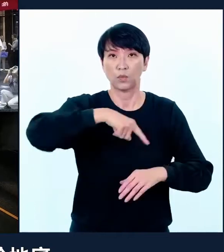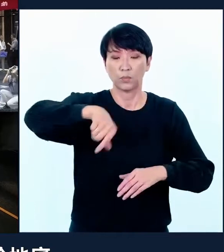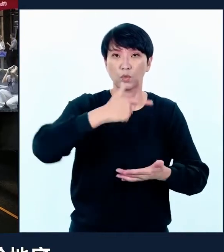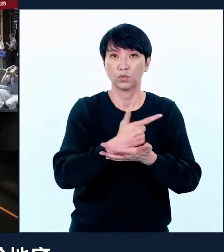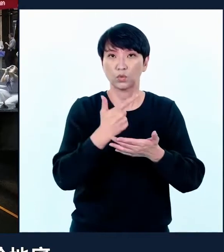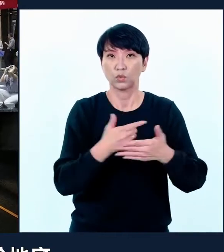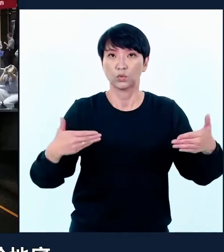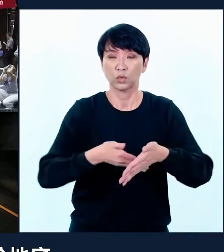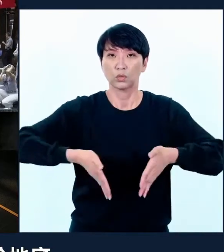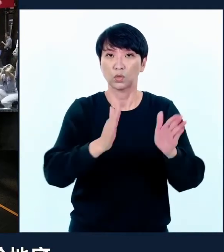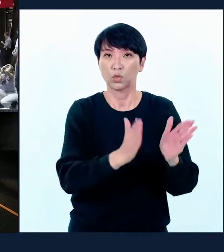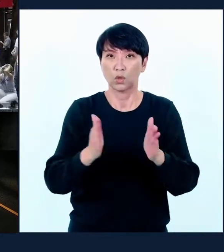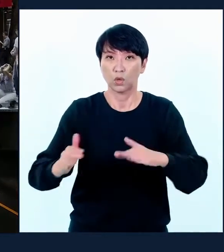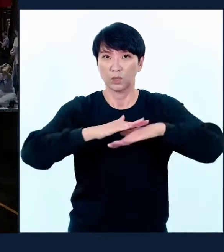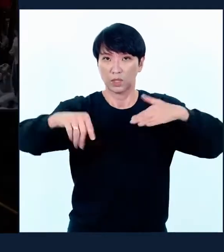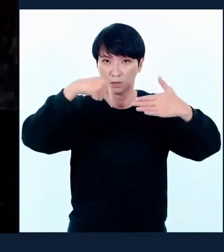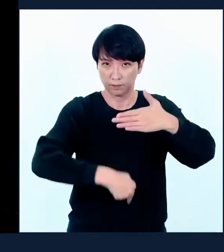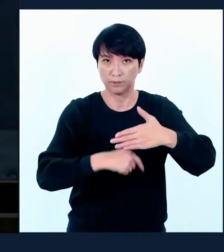道路将设置于地底。